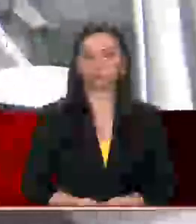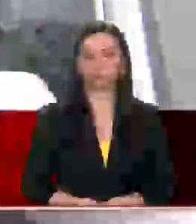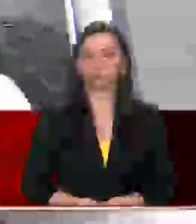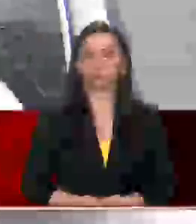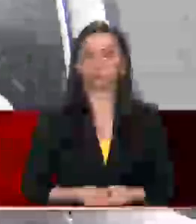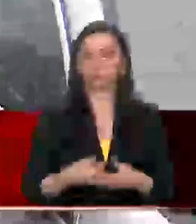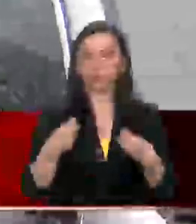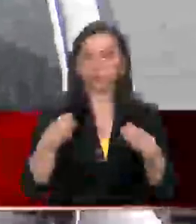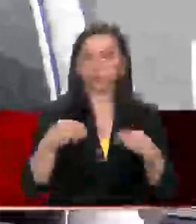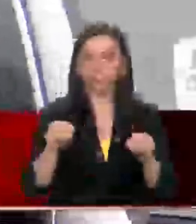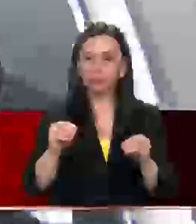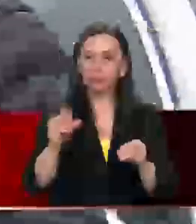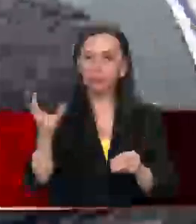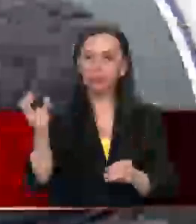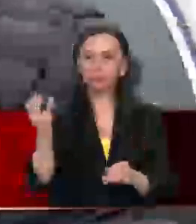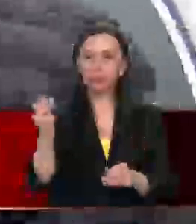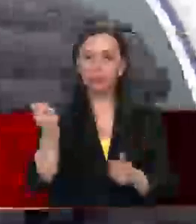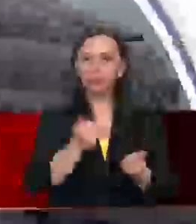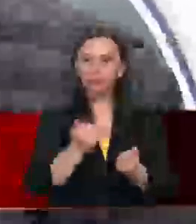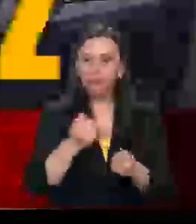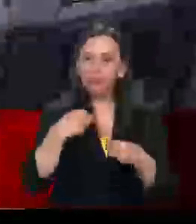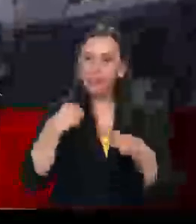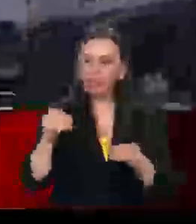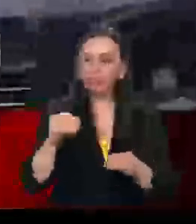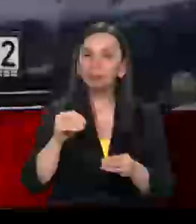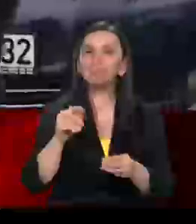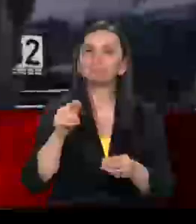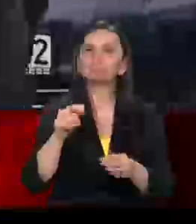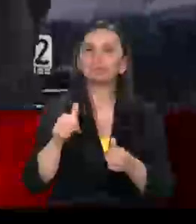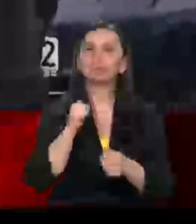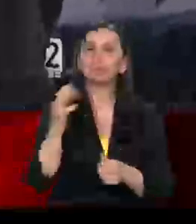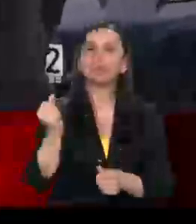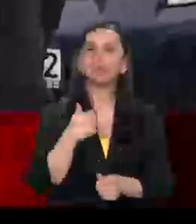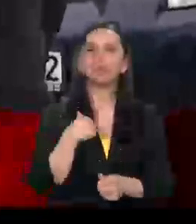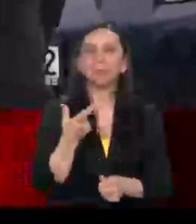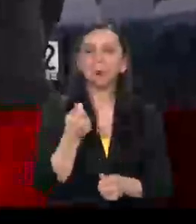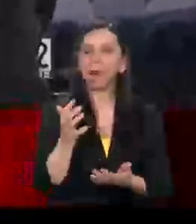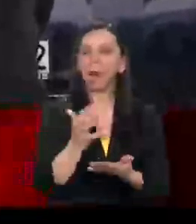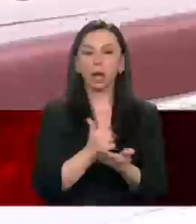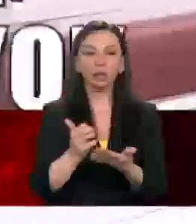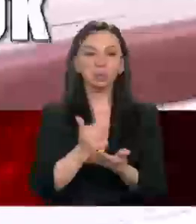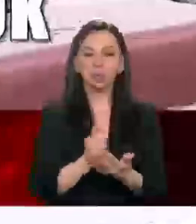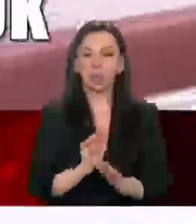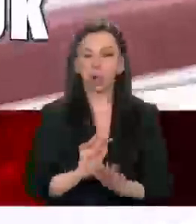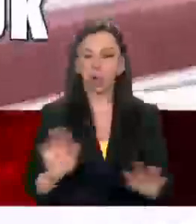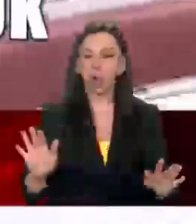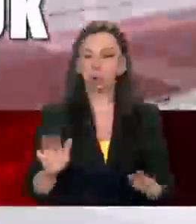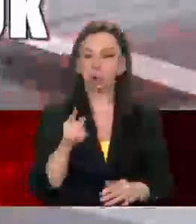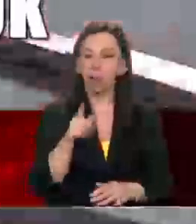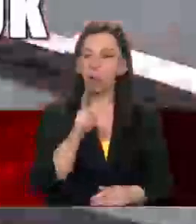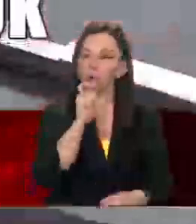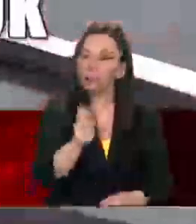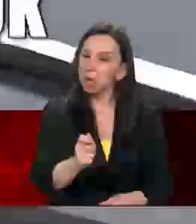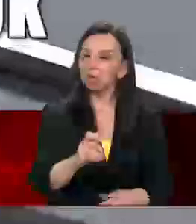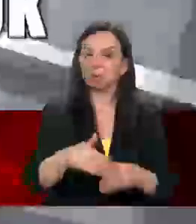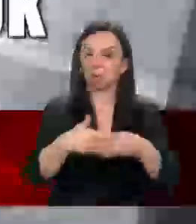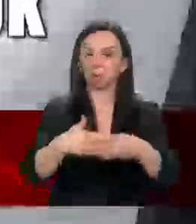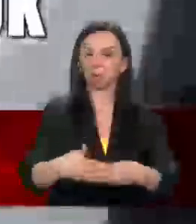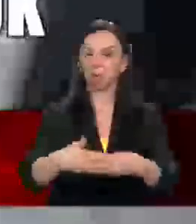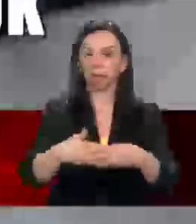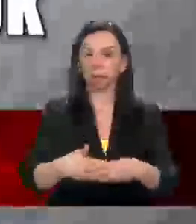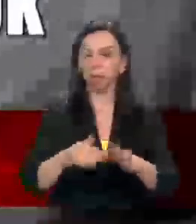Sattığım aracı sattığım paraya geri alamıyorum. Para kazanmıyoruz. Emin olun para kazanmıyoruz. Teklifler verildi, pazarlıklar